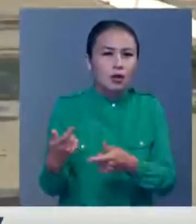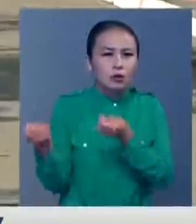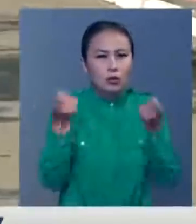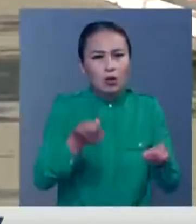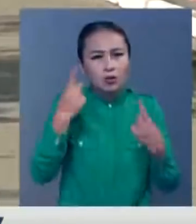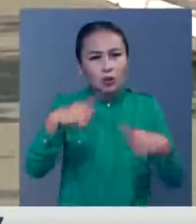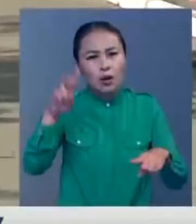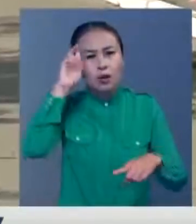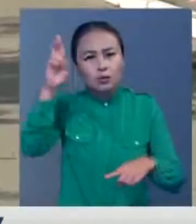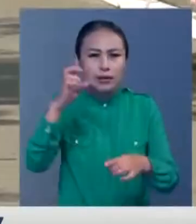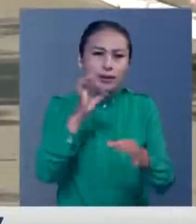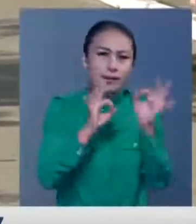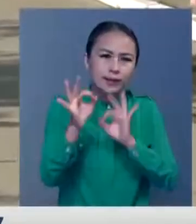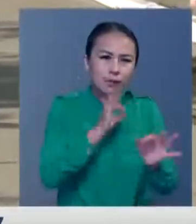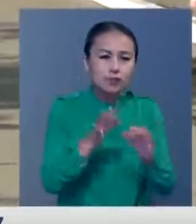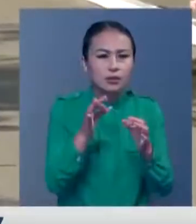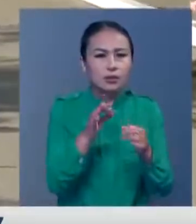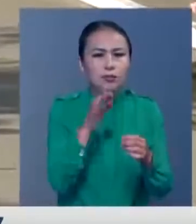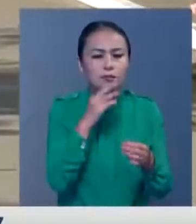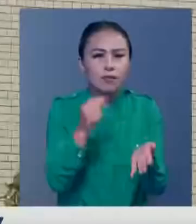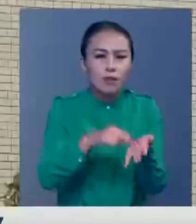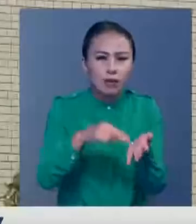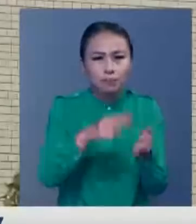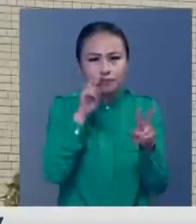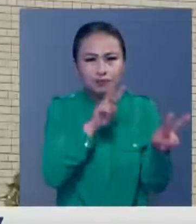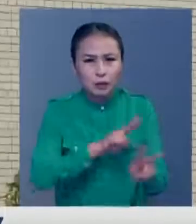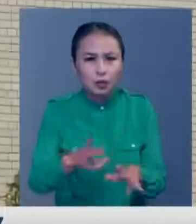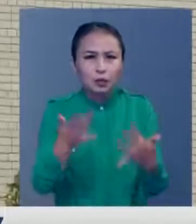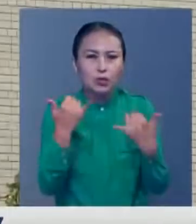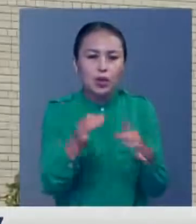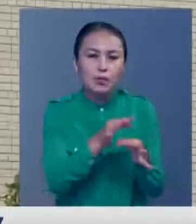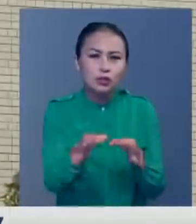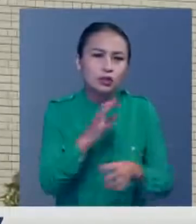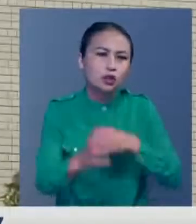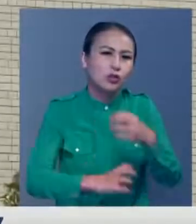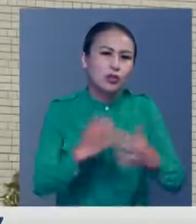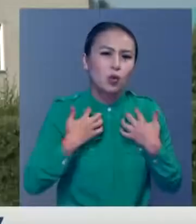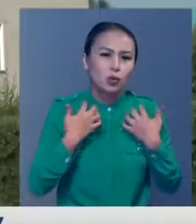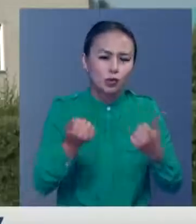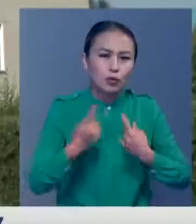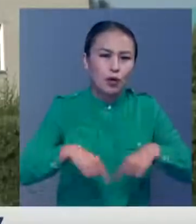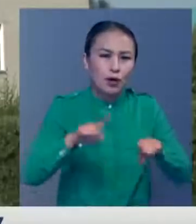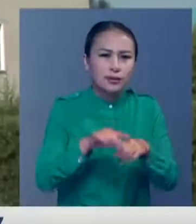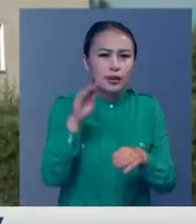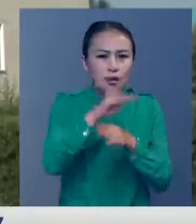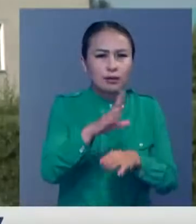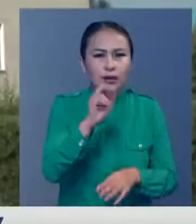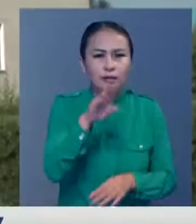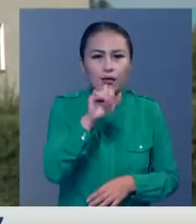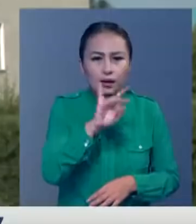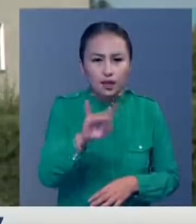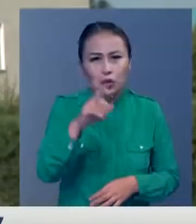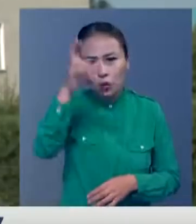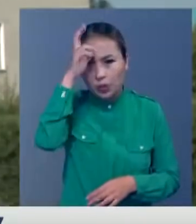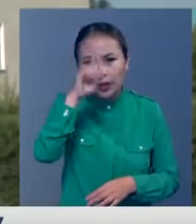көмектің үлестірілуін және дәріханалардағы баға саясатын бақылауға алған. Бүгінге дейін аймаққа дүниежүзілік денсаулық сақтау ұйымы, Катар,